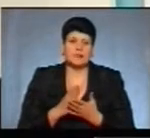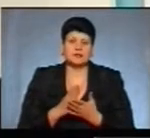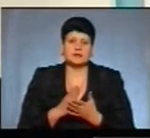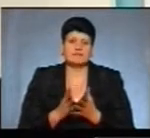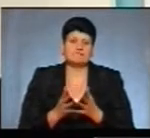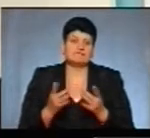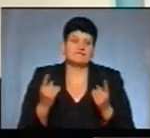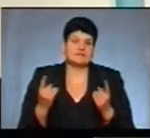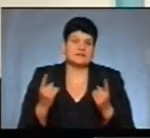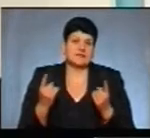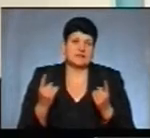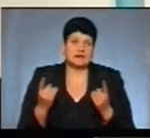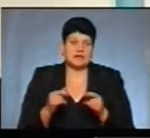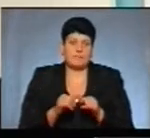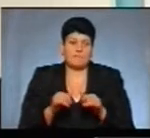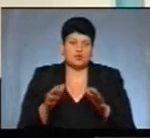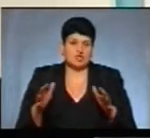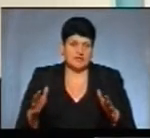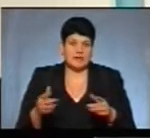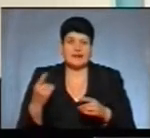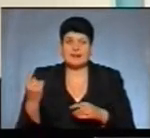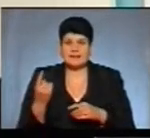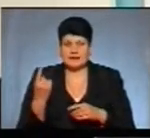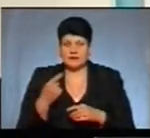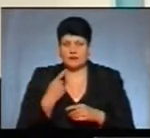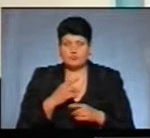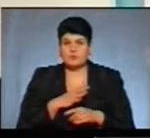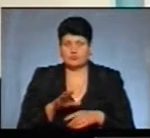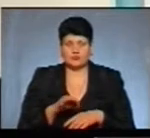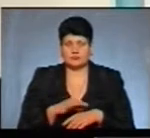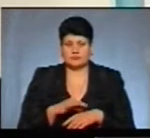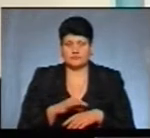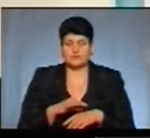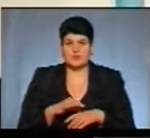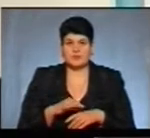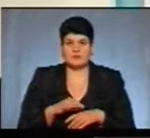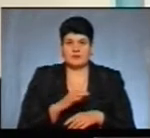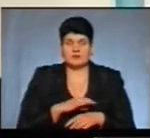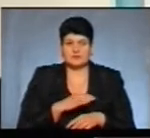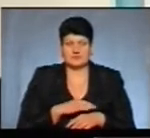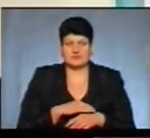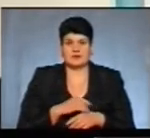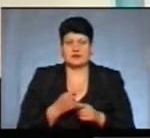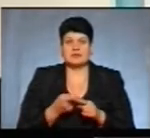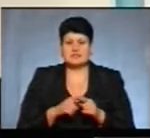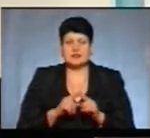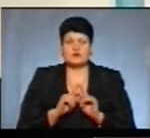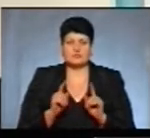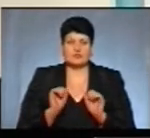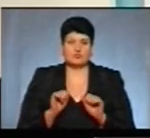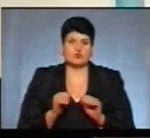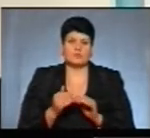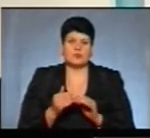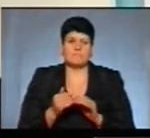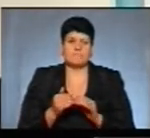дуже велике таке поширення. Єдине кажу, що не було зловживань, бо цим можуть користуватися особливо, скажімо, передвиборчий процес у нас